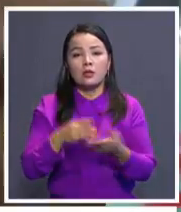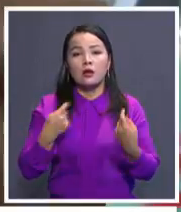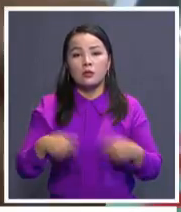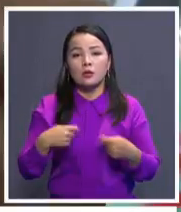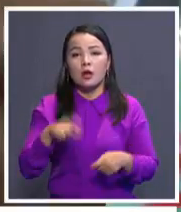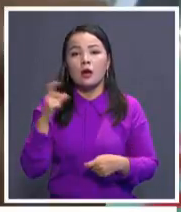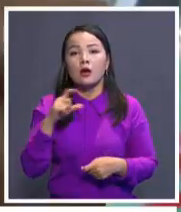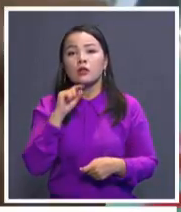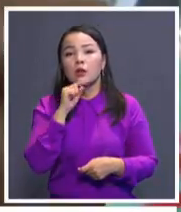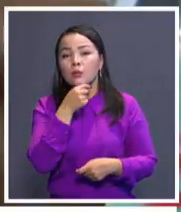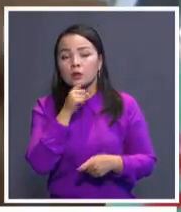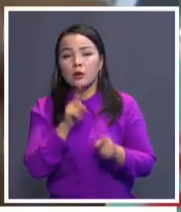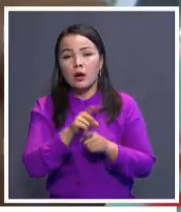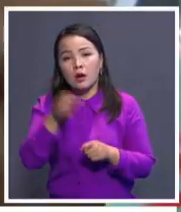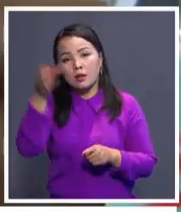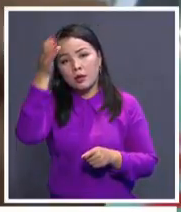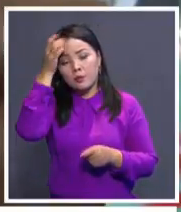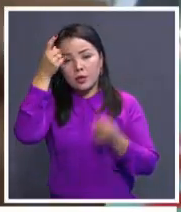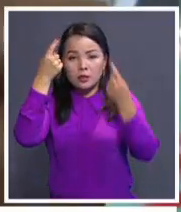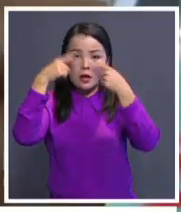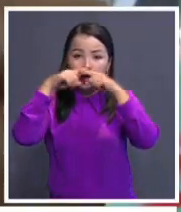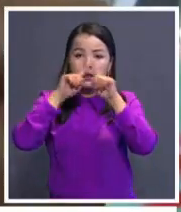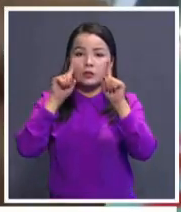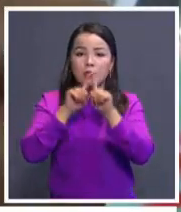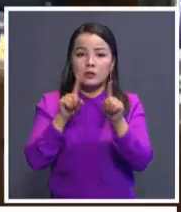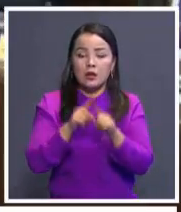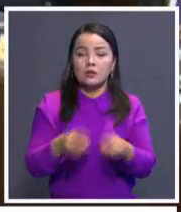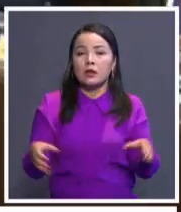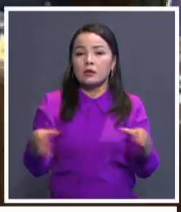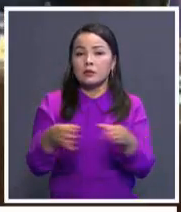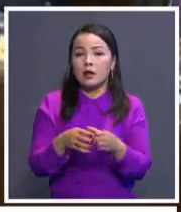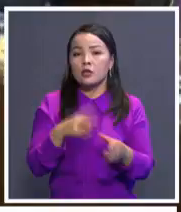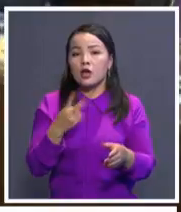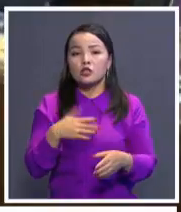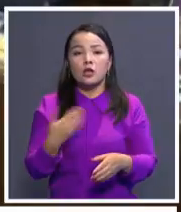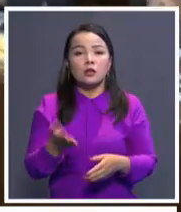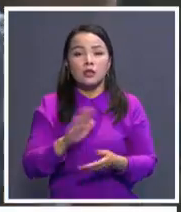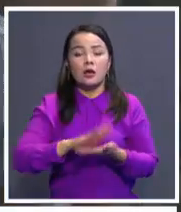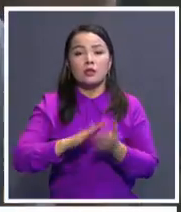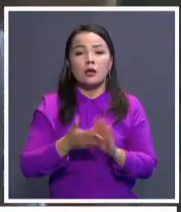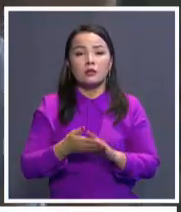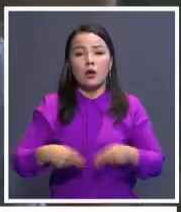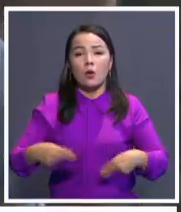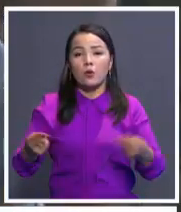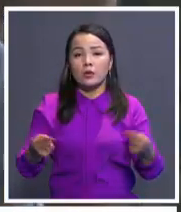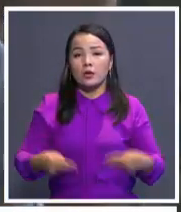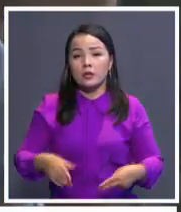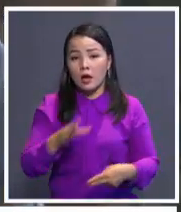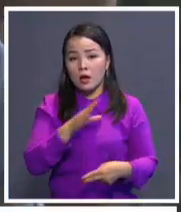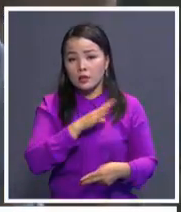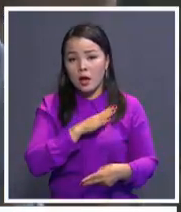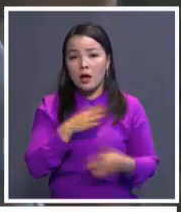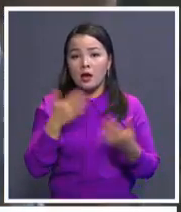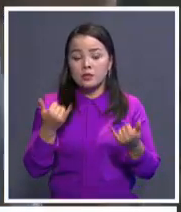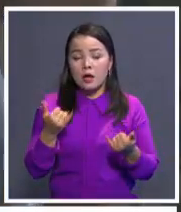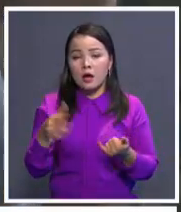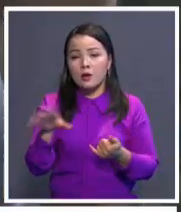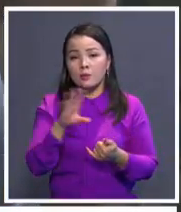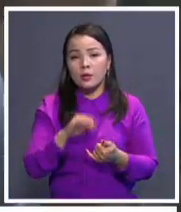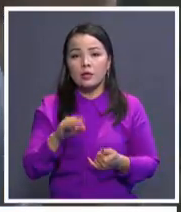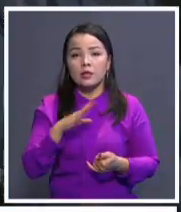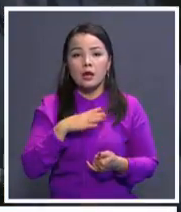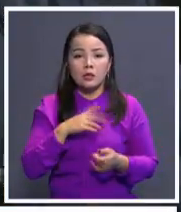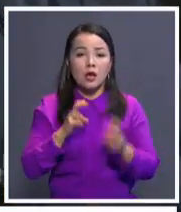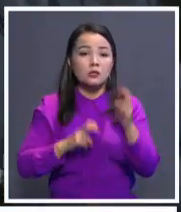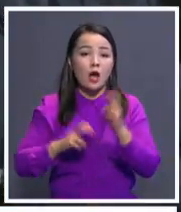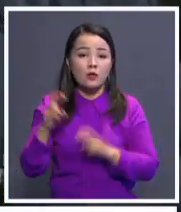Сауда-экономикалық, ғылыми-техникалық, мәдени-гуманитарлық салалардағы әріптестік жөнінде екі жақты келісімге қол қойылды. Нақтырақ айтқанда, Оралдық Зенит